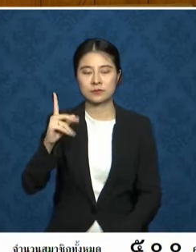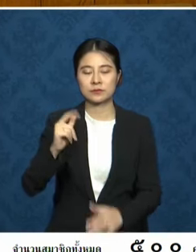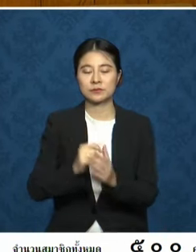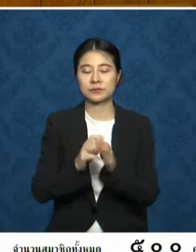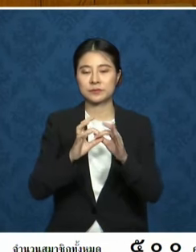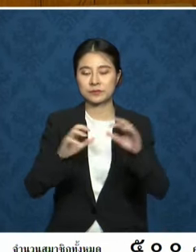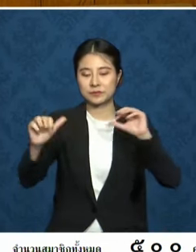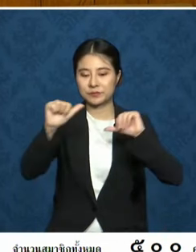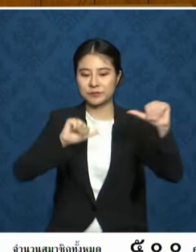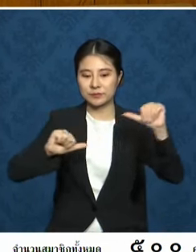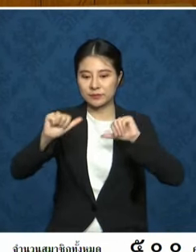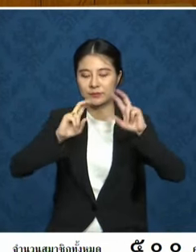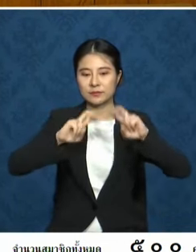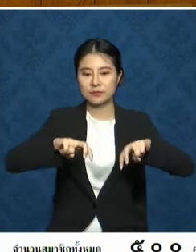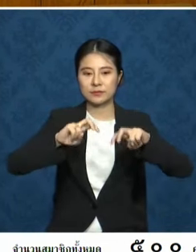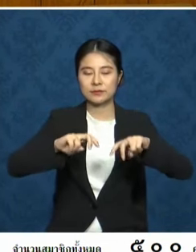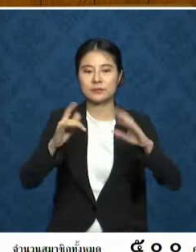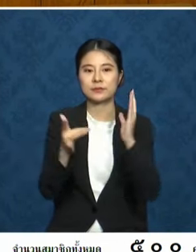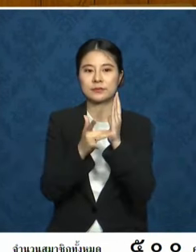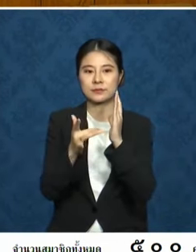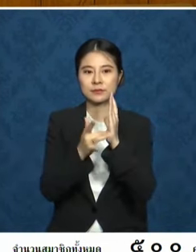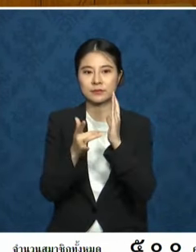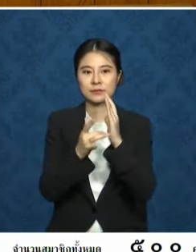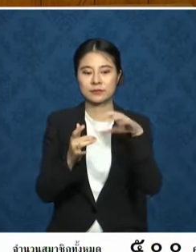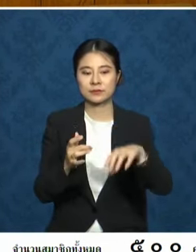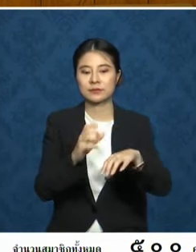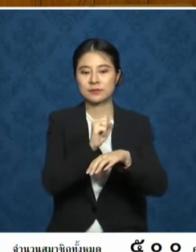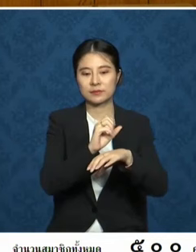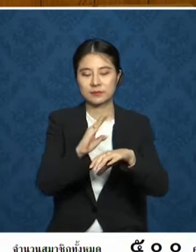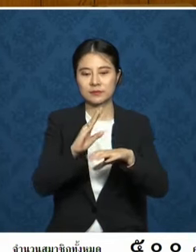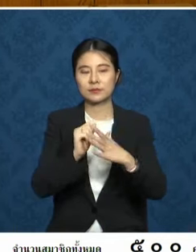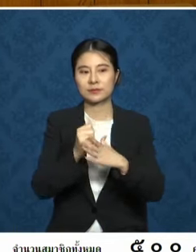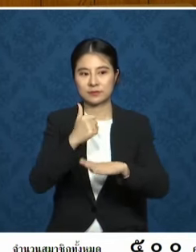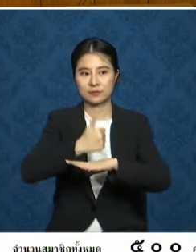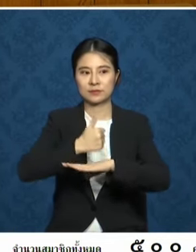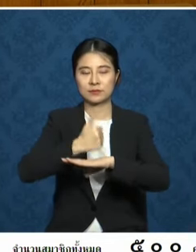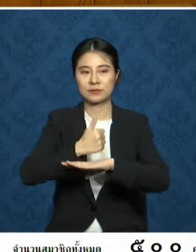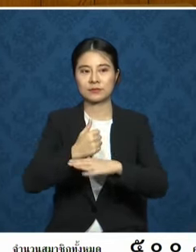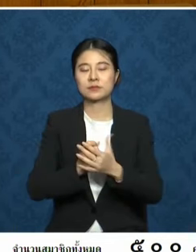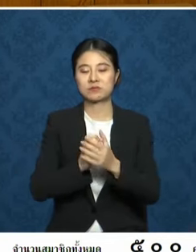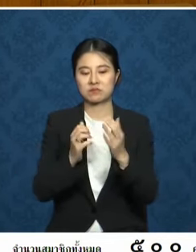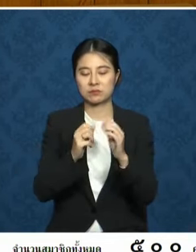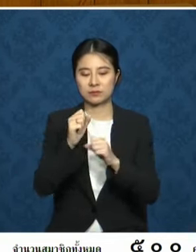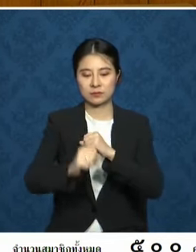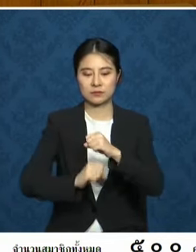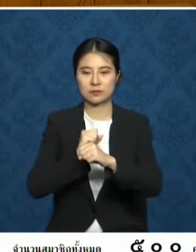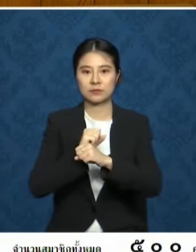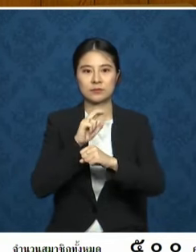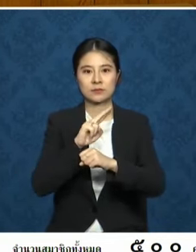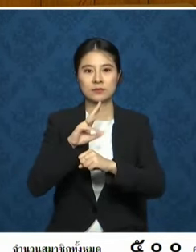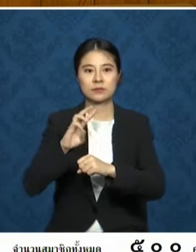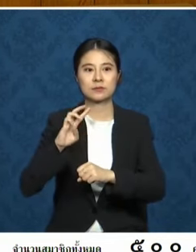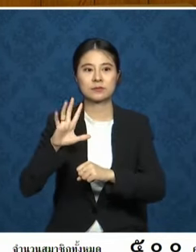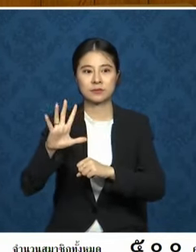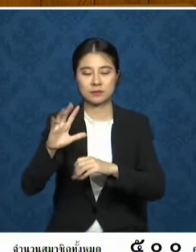มศึกษา วิทยาศาต วิจัยและนวัตกรรมขอเรีนนเสนอผลการดำเนินงานของสวทช. ประจำปีงบประมาณ 2,5